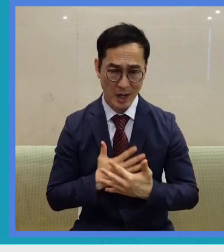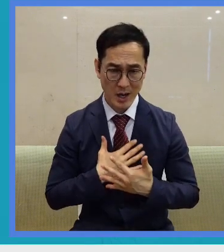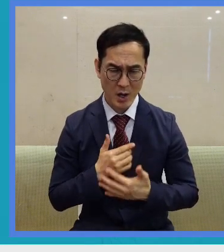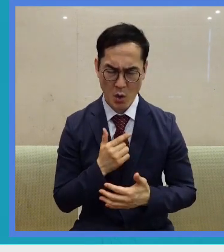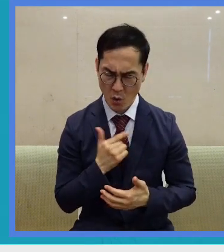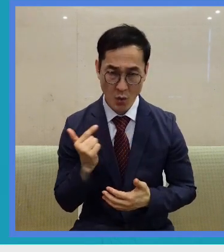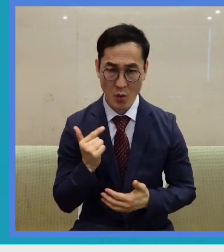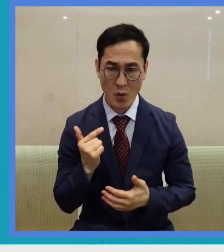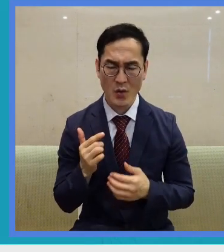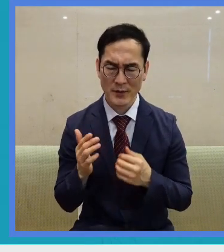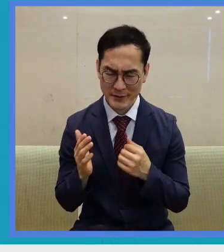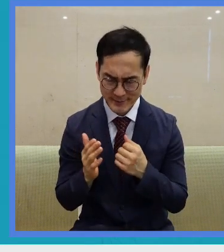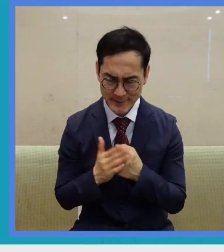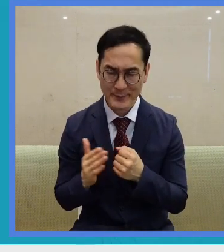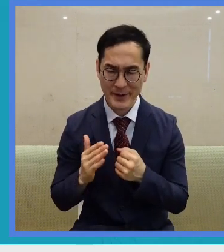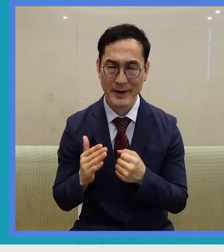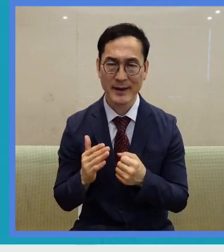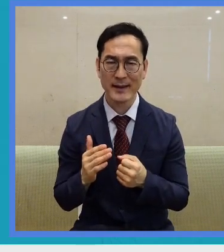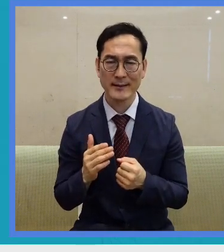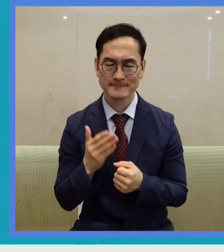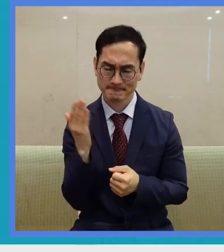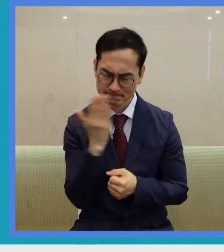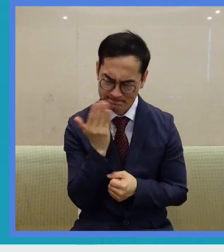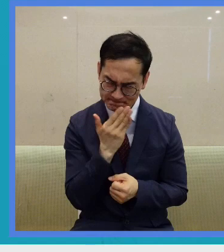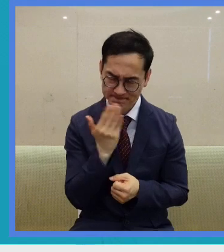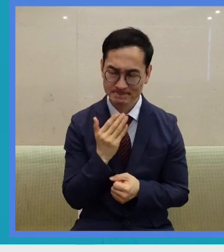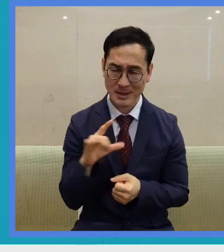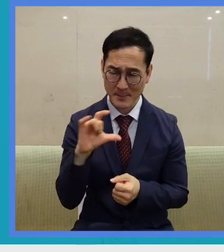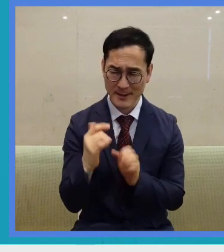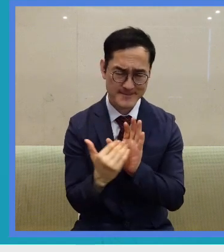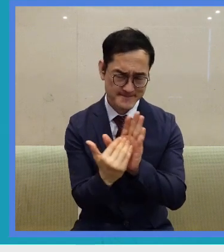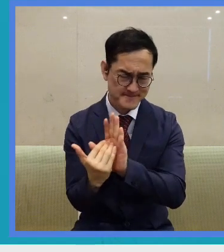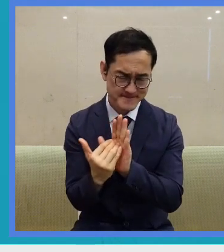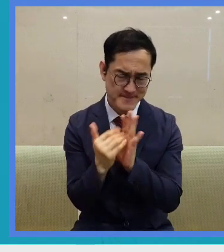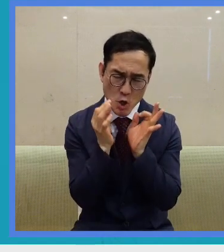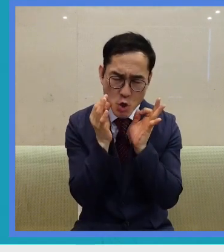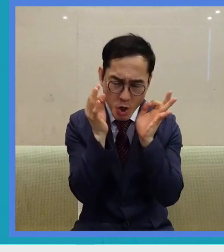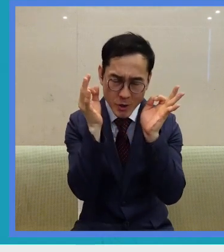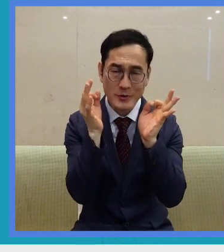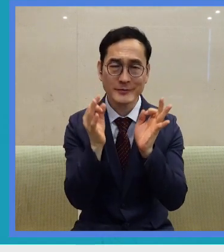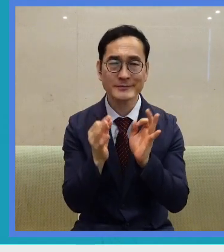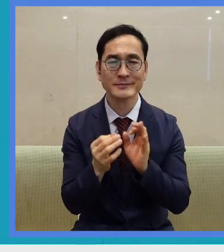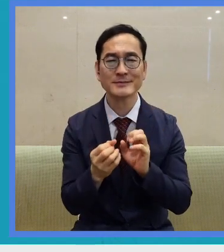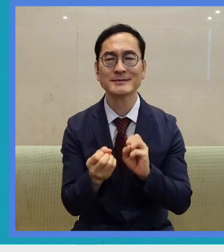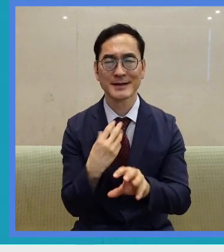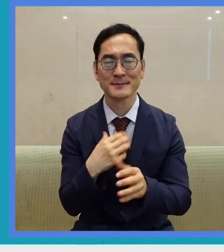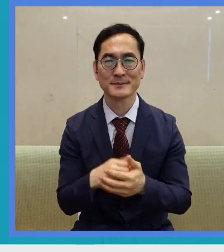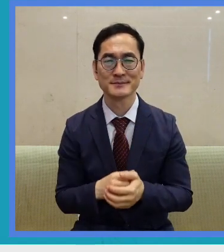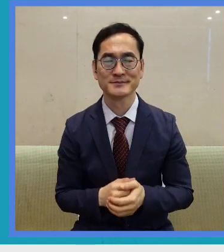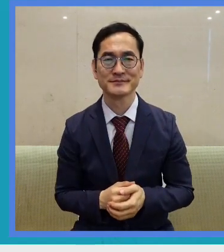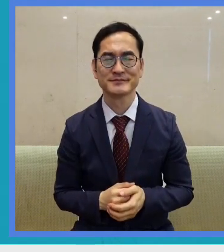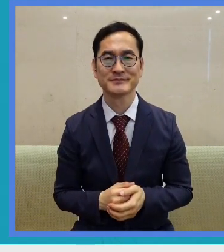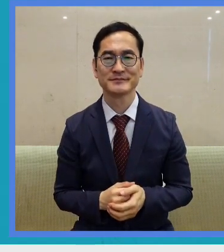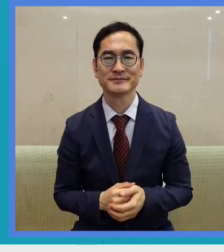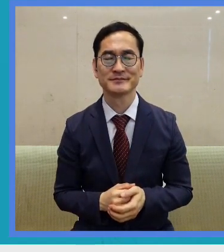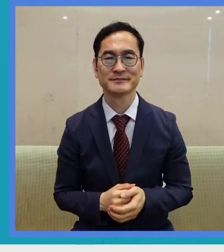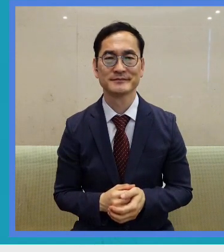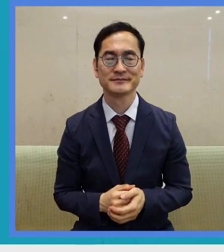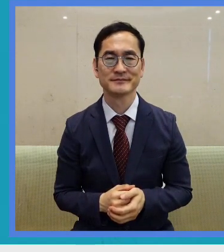했는데 그래서 나는 위생 수칙을 잘 지키려고 한다라고 이제 응답을 했다라고 해석을 했습니다.